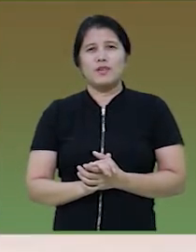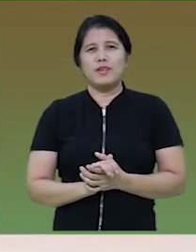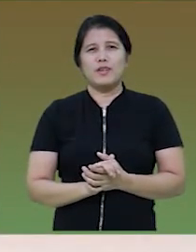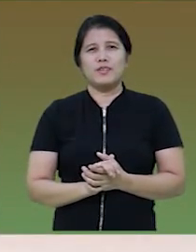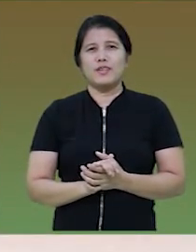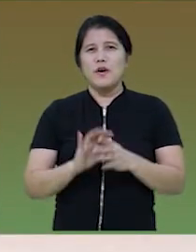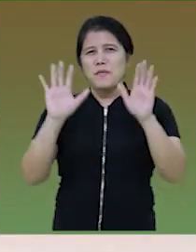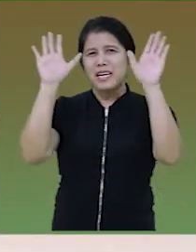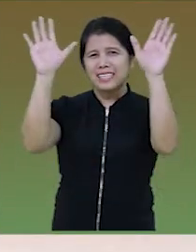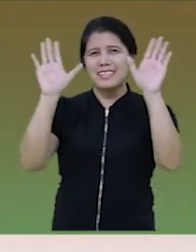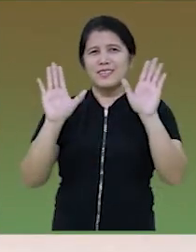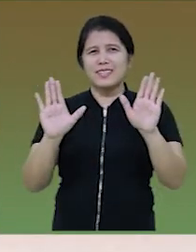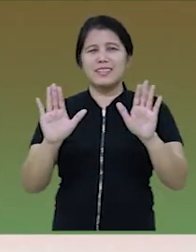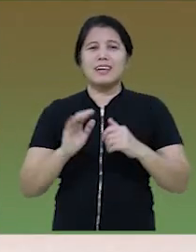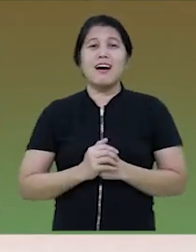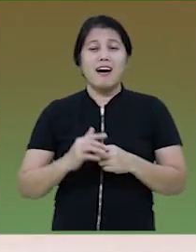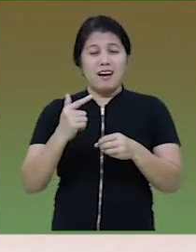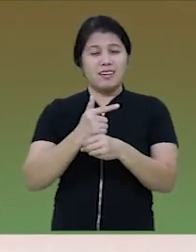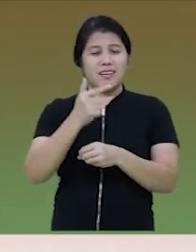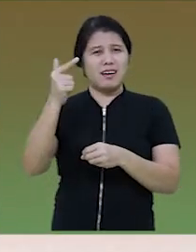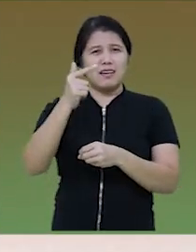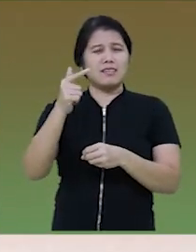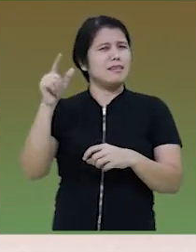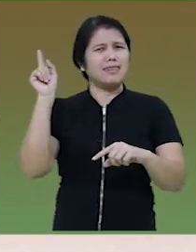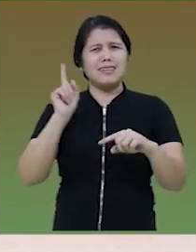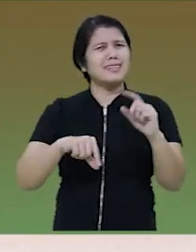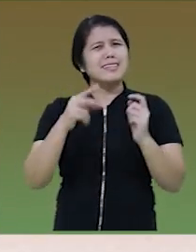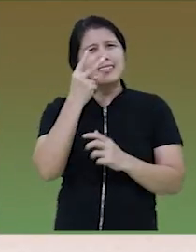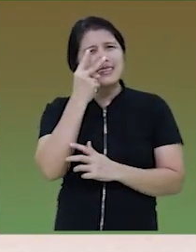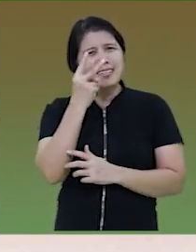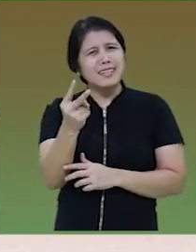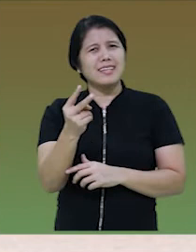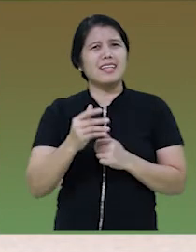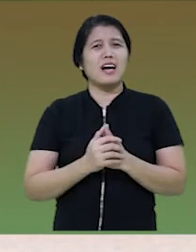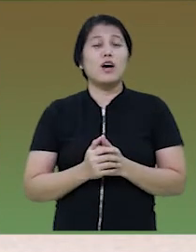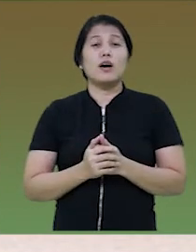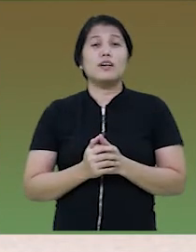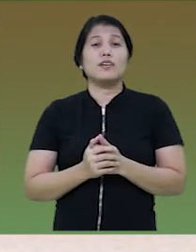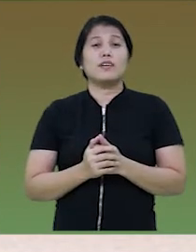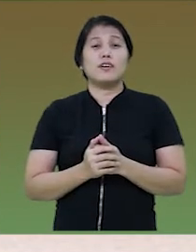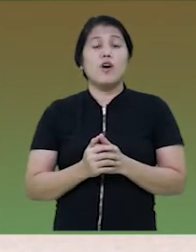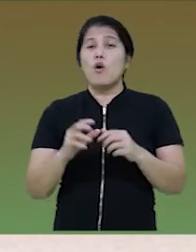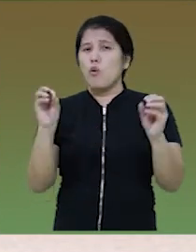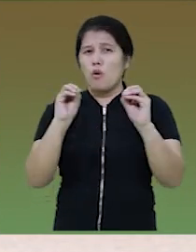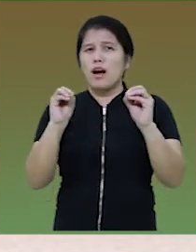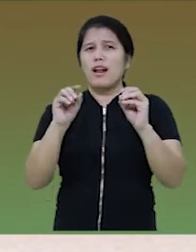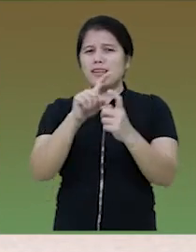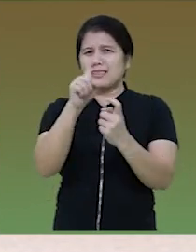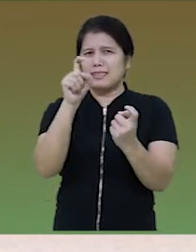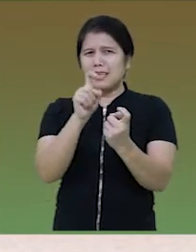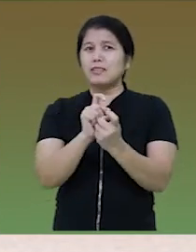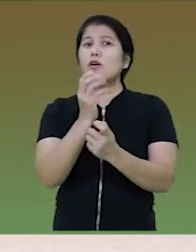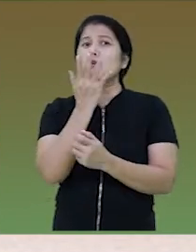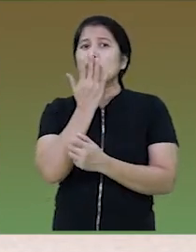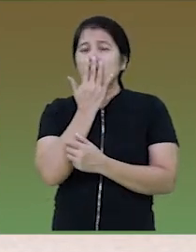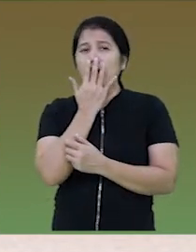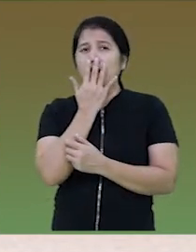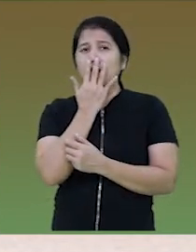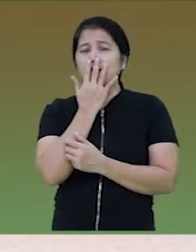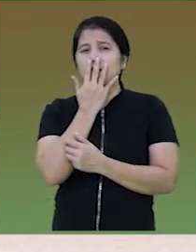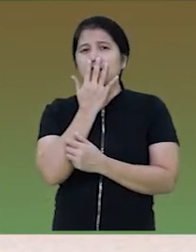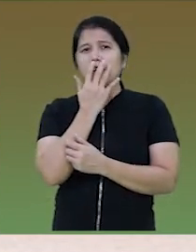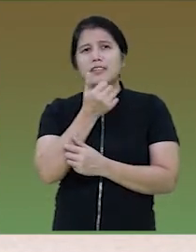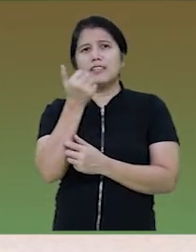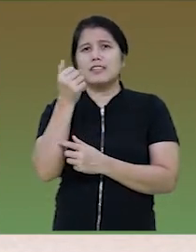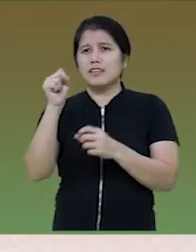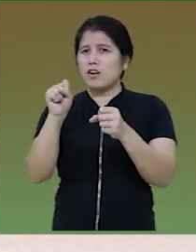Magnificent! Karaniwan ang gas ay hindi natin nakikita, kaya ito ay walang tiyak na kulay maliban lamang sa